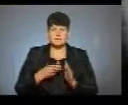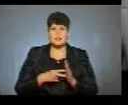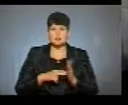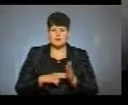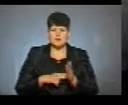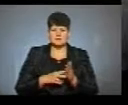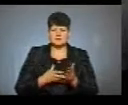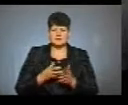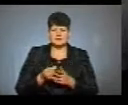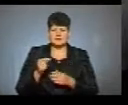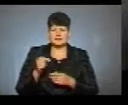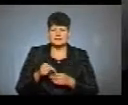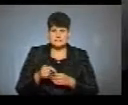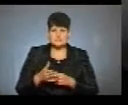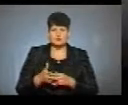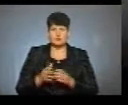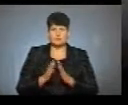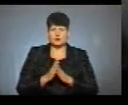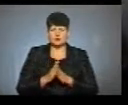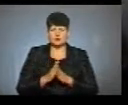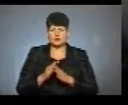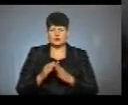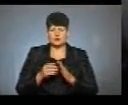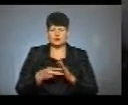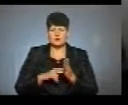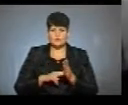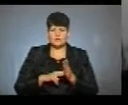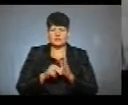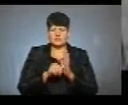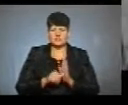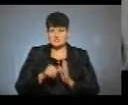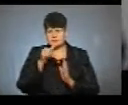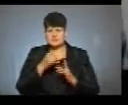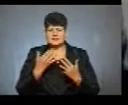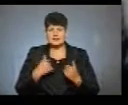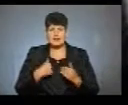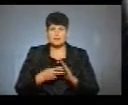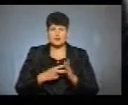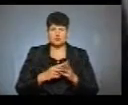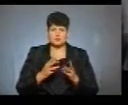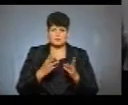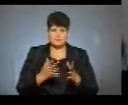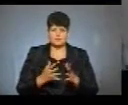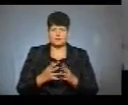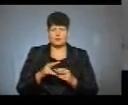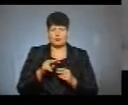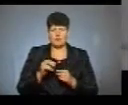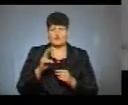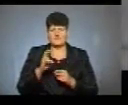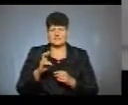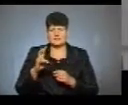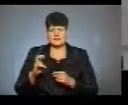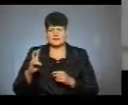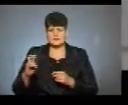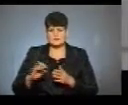за 1000, але вони просять розписати по місяцях, це на 6 місяців. Кожен місяць, скільки я планую спалювати. Тобто я тоді по 200 купів розписав на